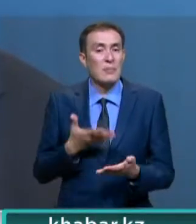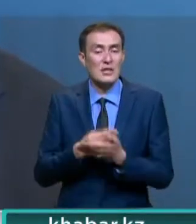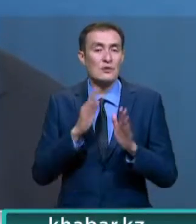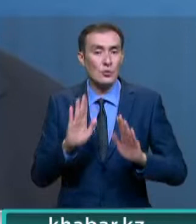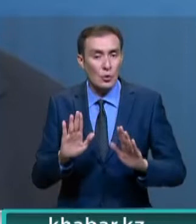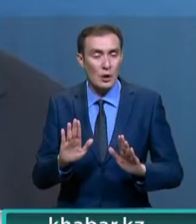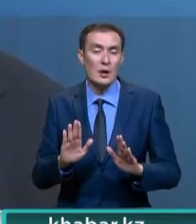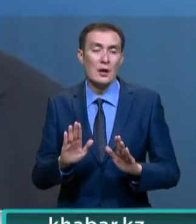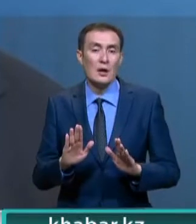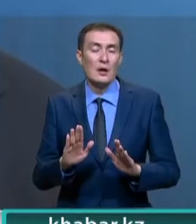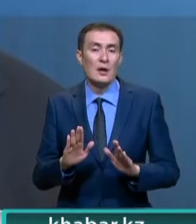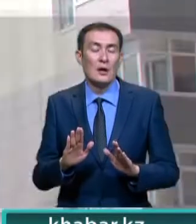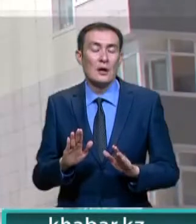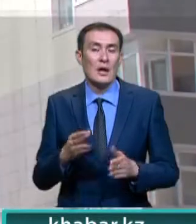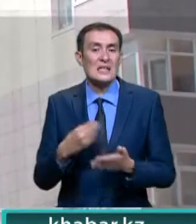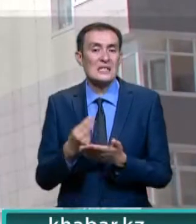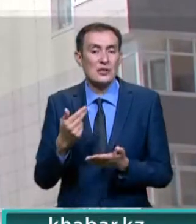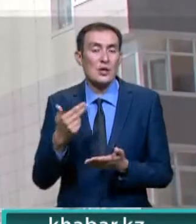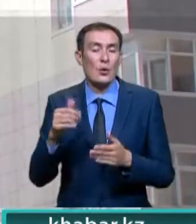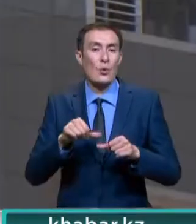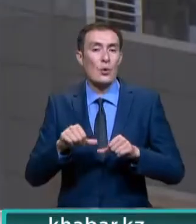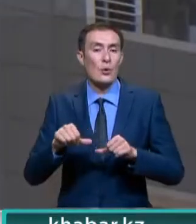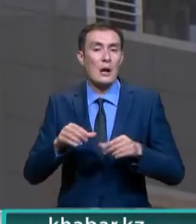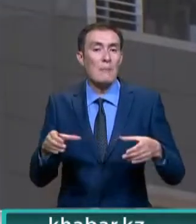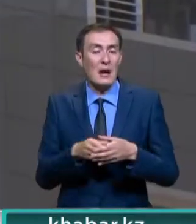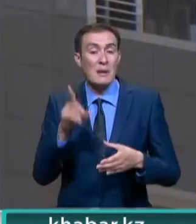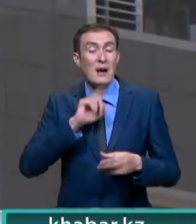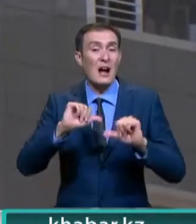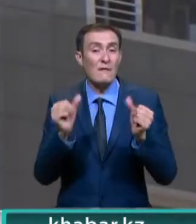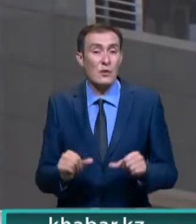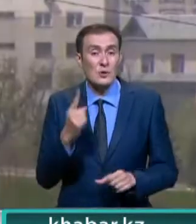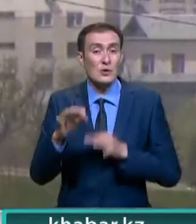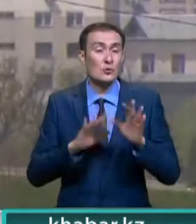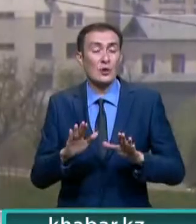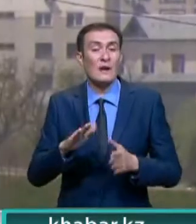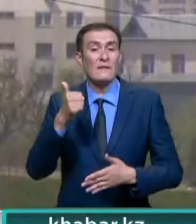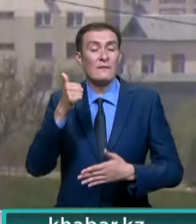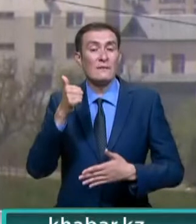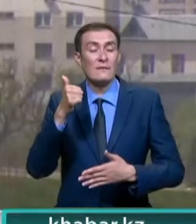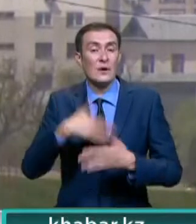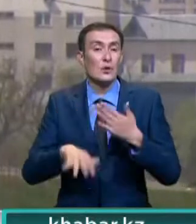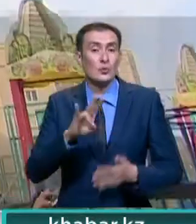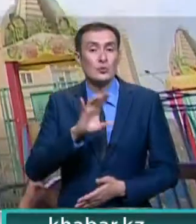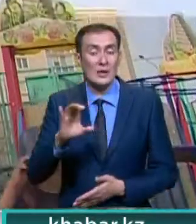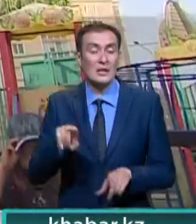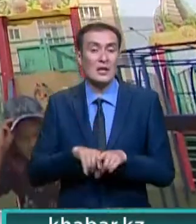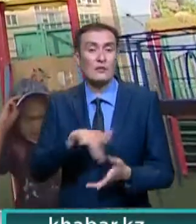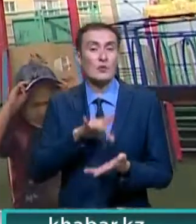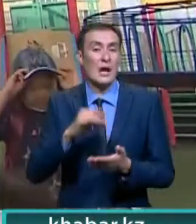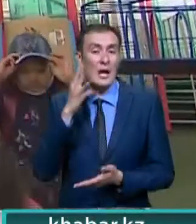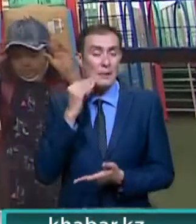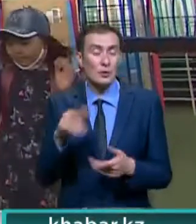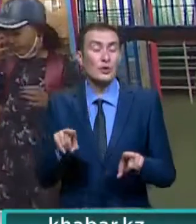услуги независимой оценочной компании. Правда, пока оформить ипотеку за сутки могут только жители столицы и Алматы, но разработчики уникального